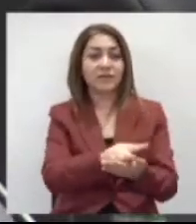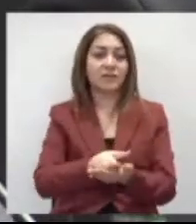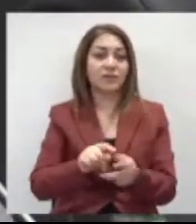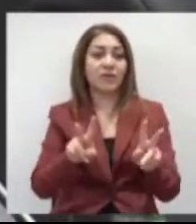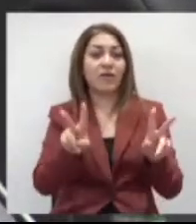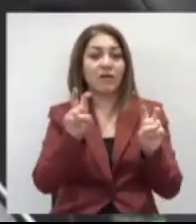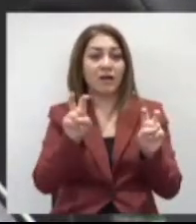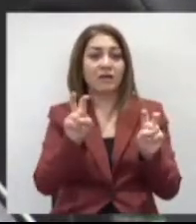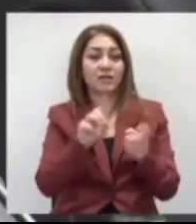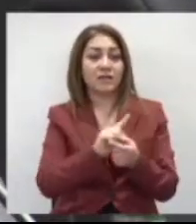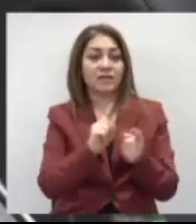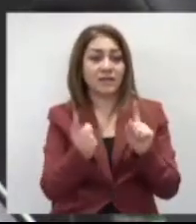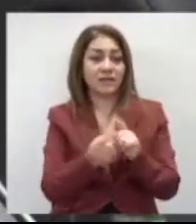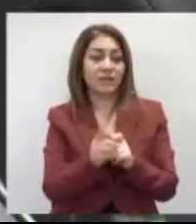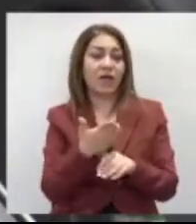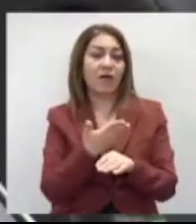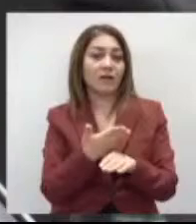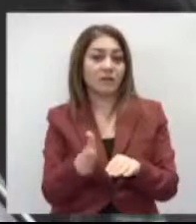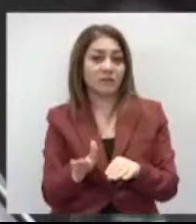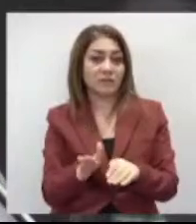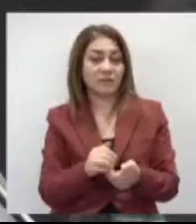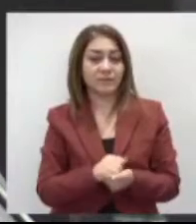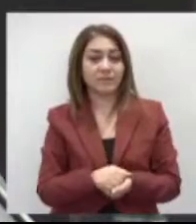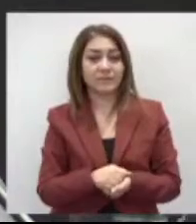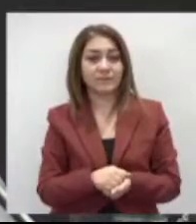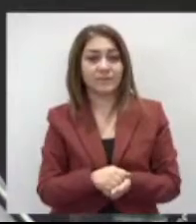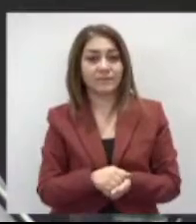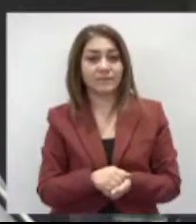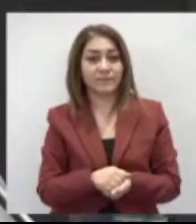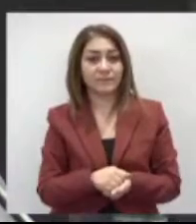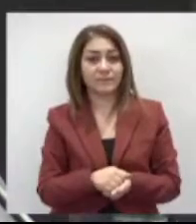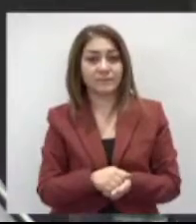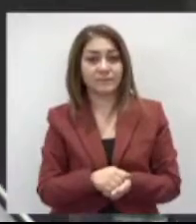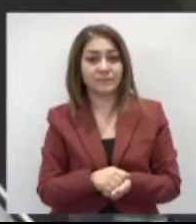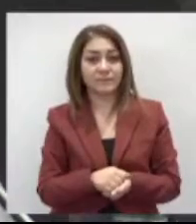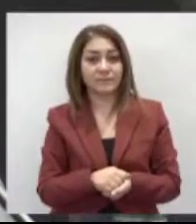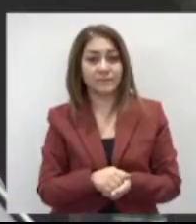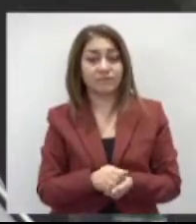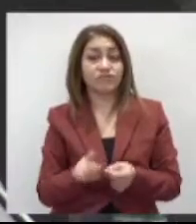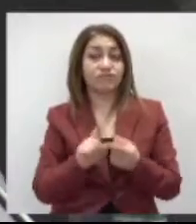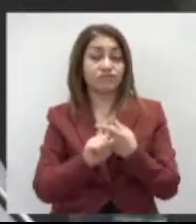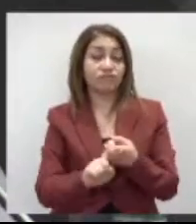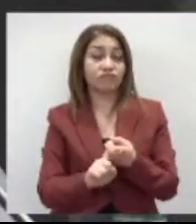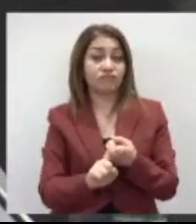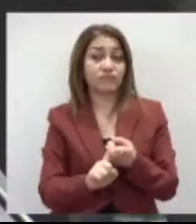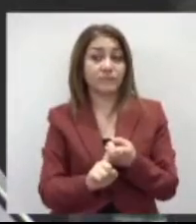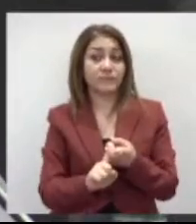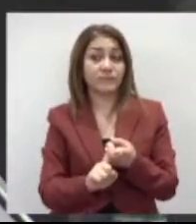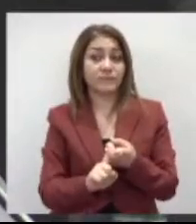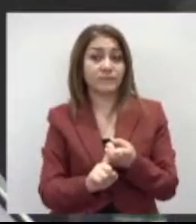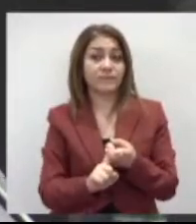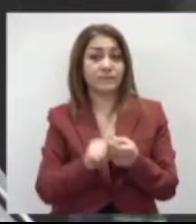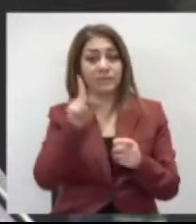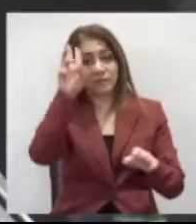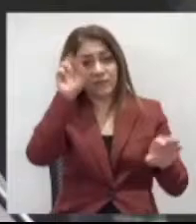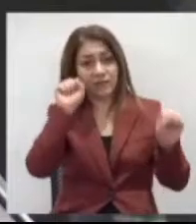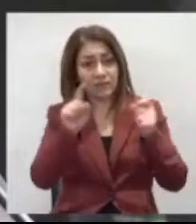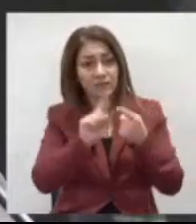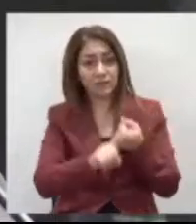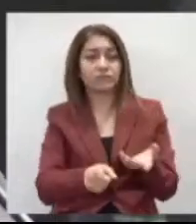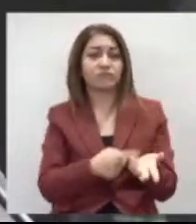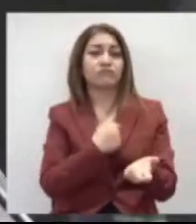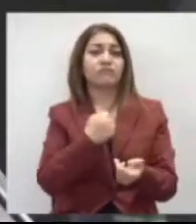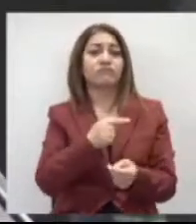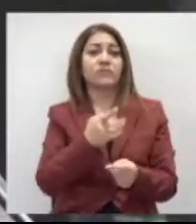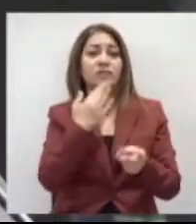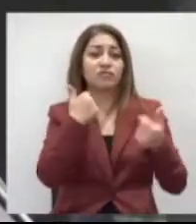որպես ինքը առանձին կետ կամ ենթակետ, չգիտեմ, որովհետև ինքը ըստ էության առնչվում է թե գործադիրին, թե